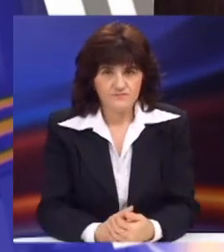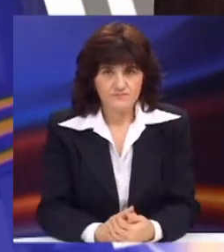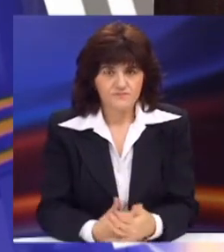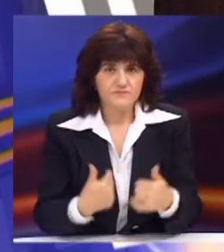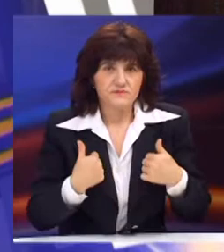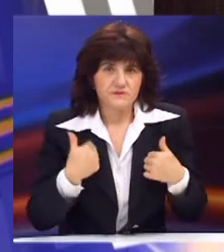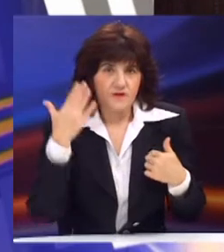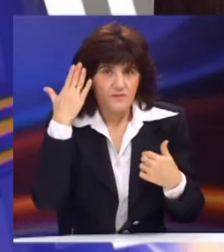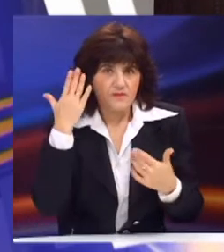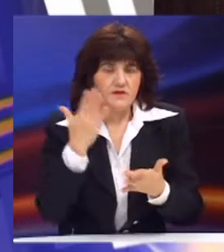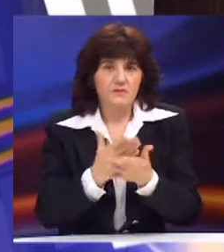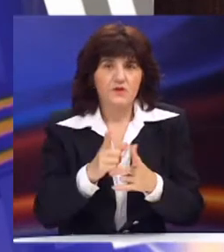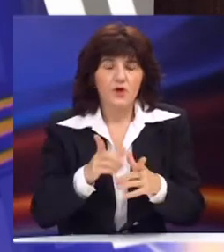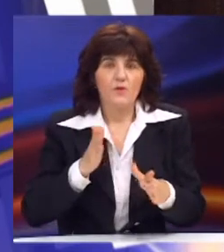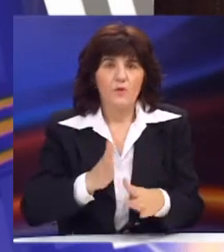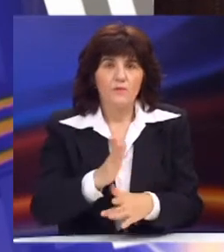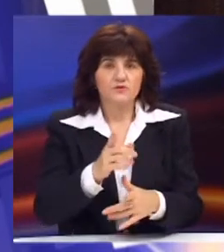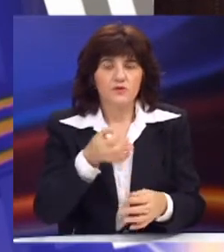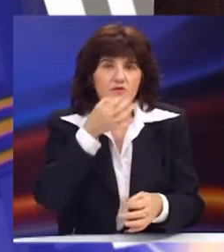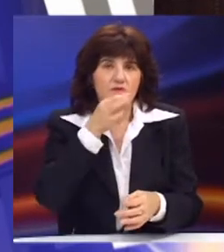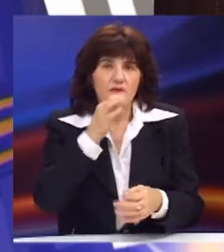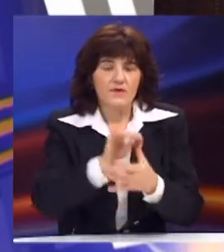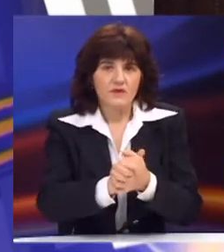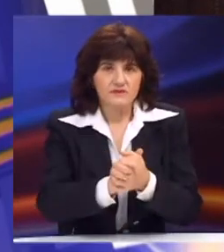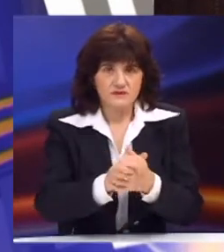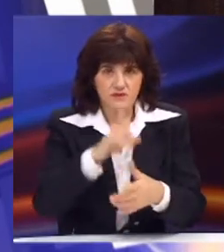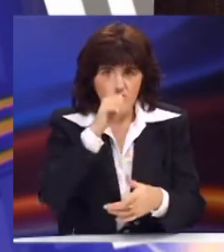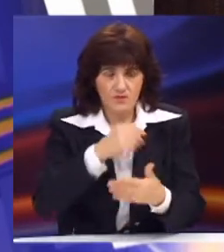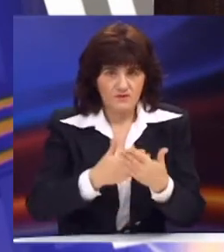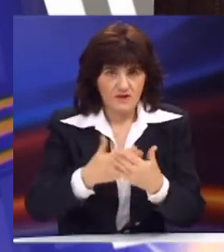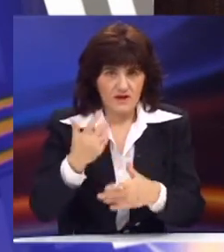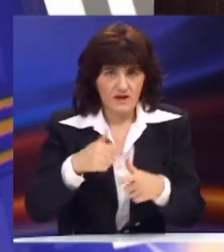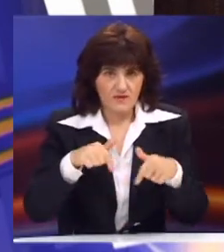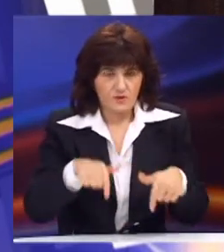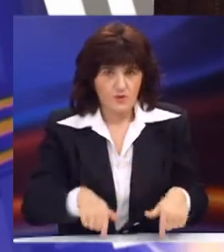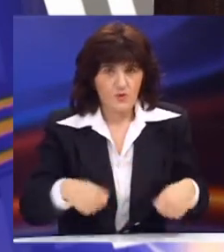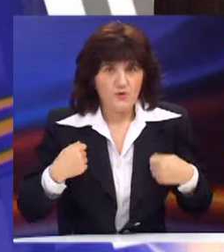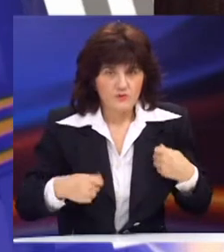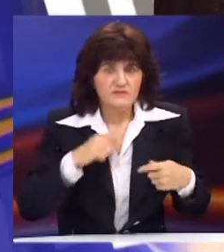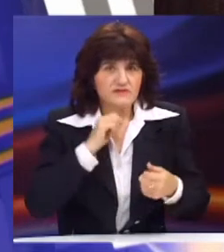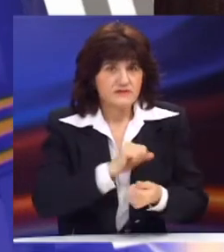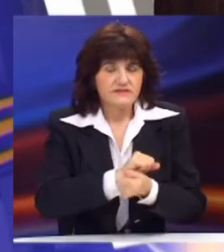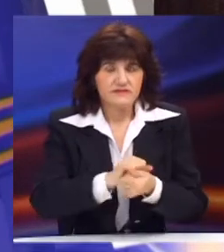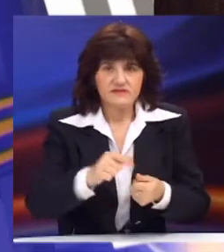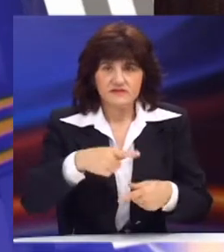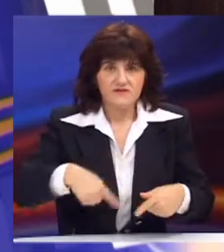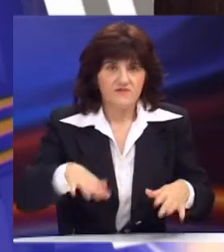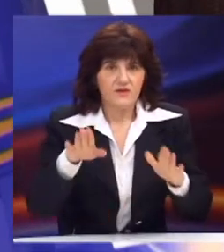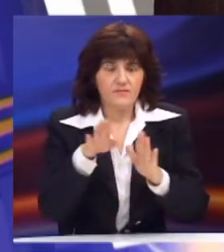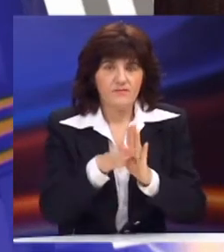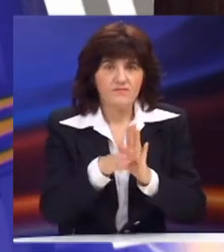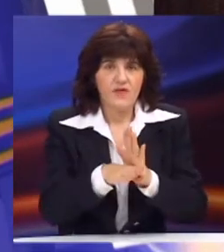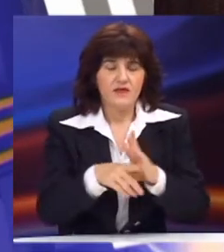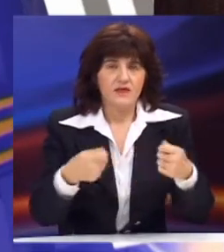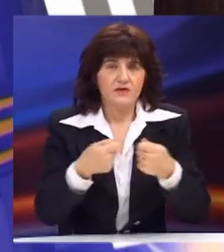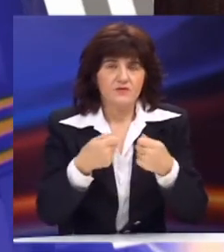Ubeđen sam da će u buduće biti još podonosnija međusobna saradnja lokalne samouprave u Subotici i svih nacionalnih saveta,